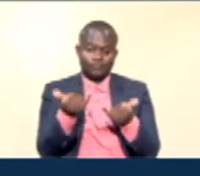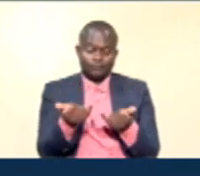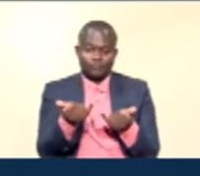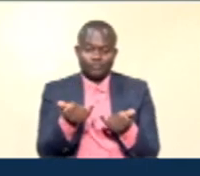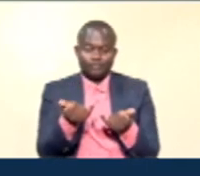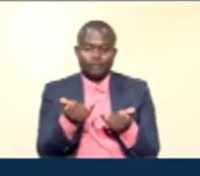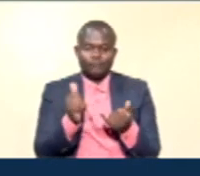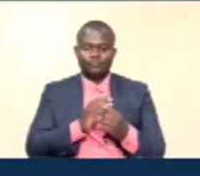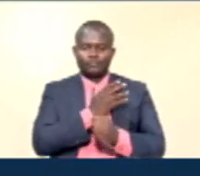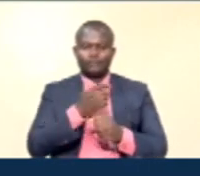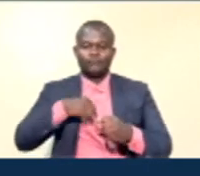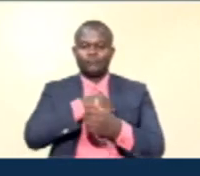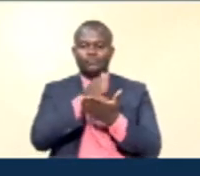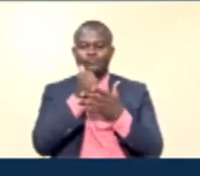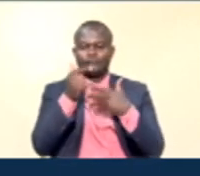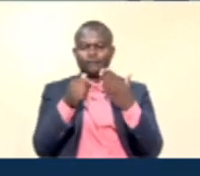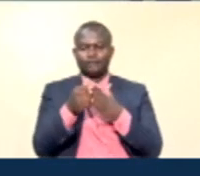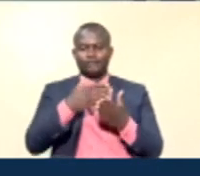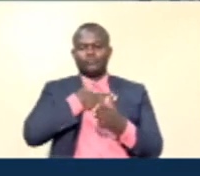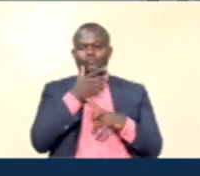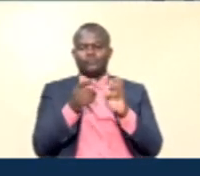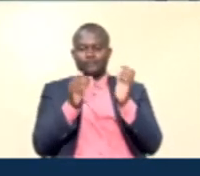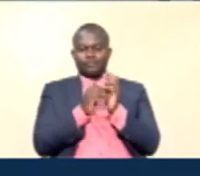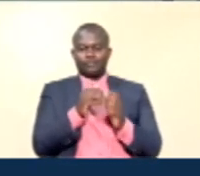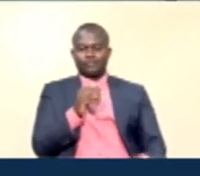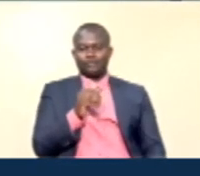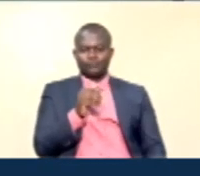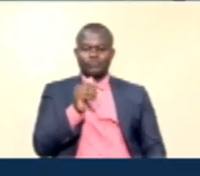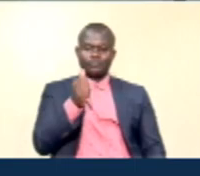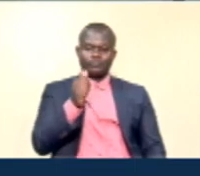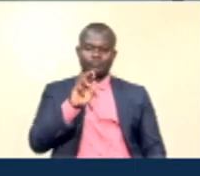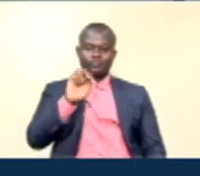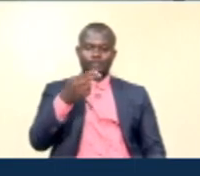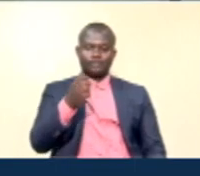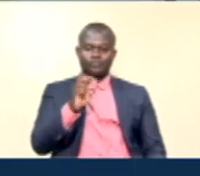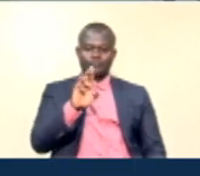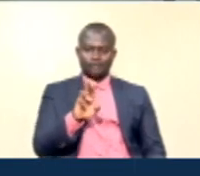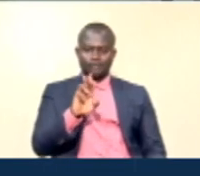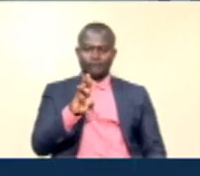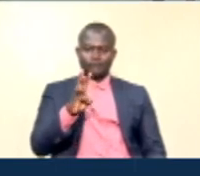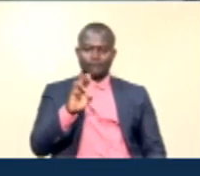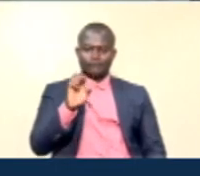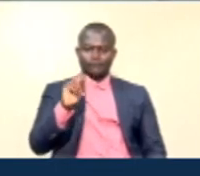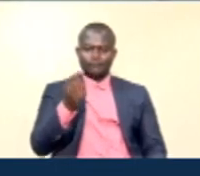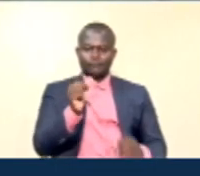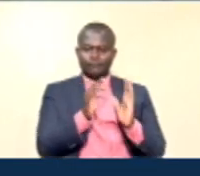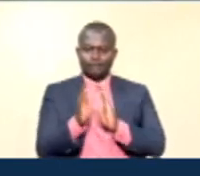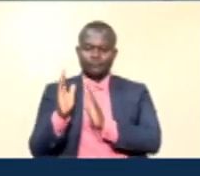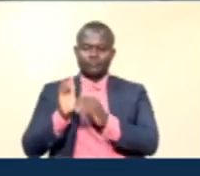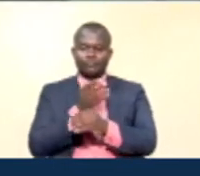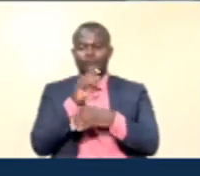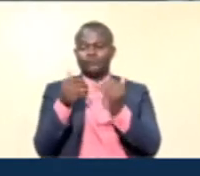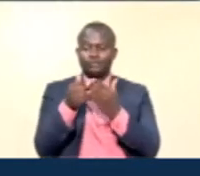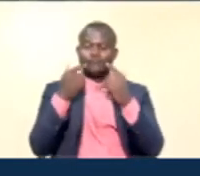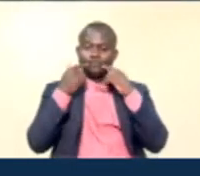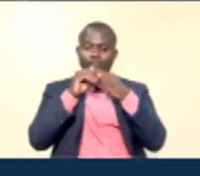umuziki ntunze ibyo ni ibintu nishimira Alpha Rwirangira umuhanzi nyarwanda uri gutegura album ye y'indirimbo zaririmbiwe Imana